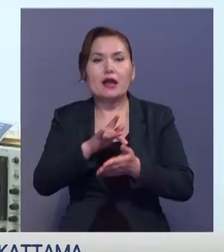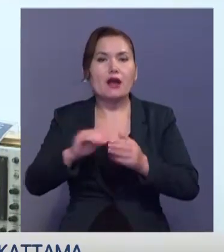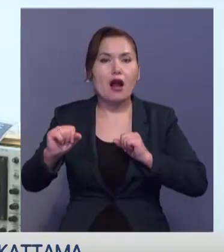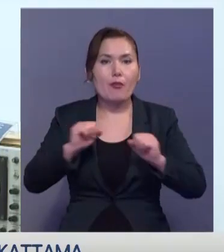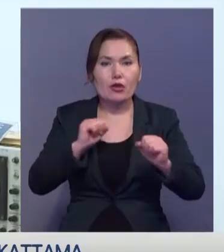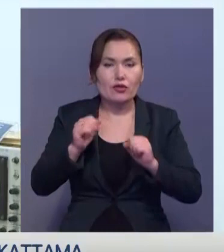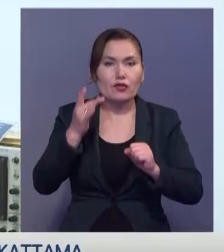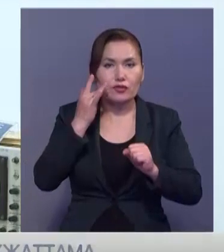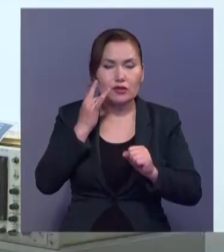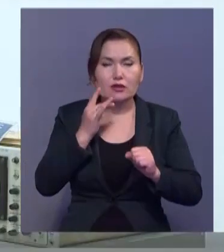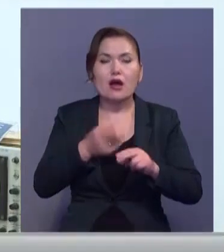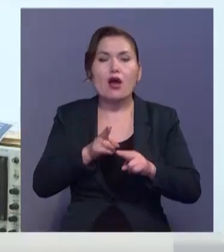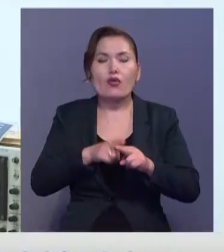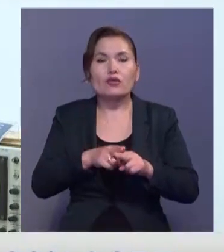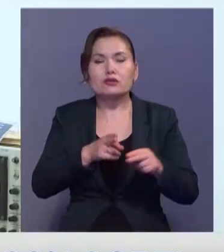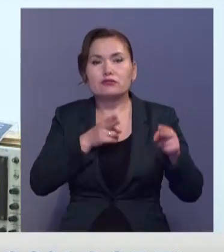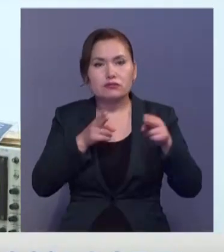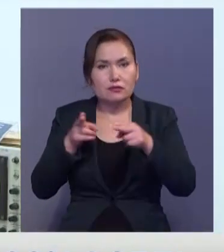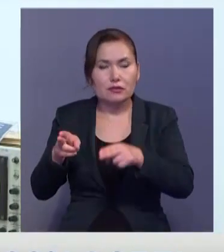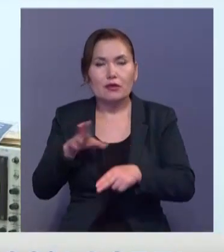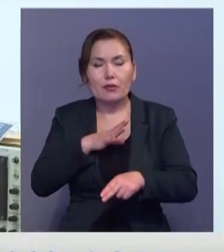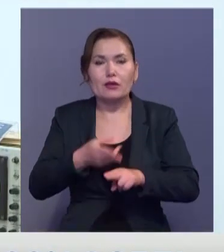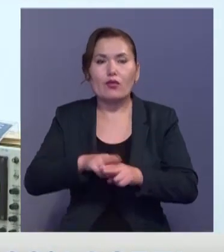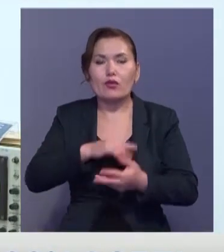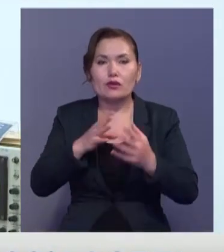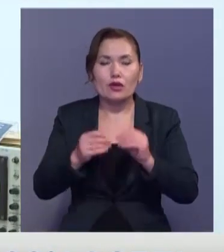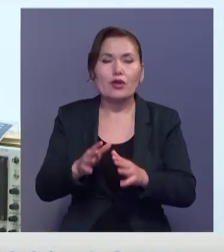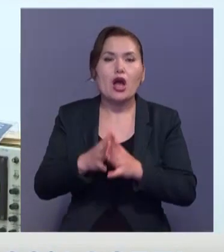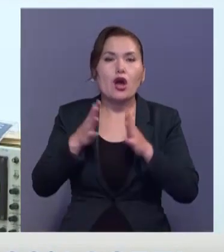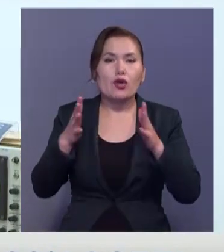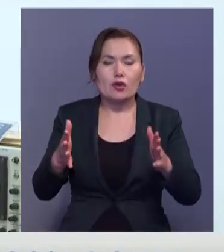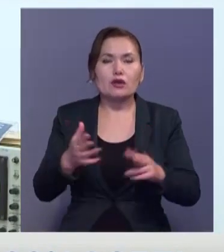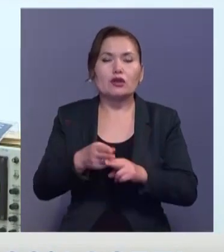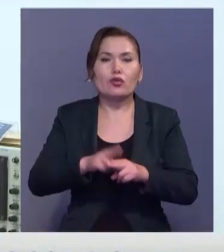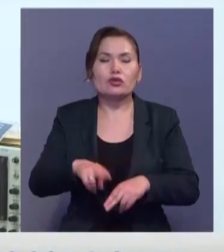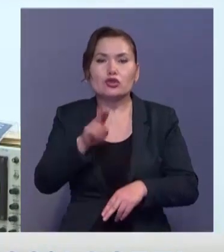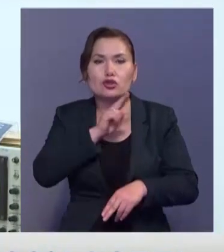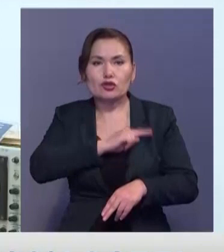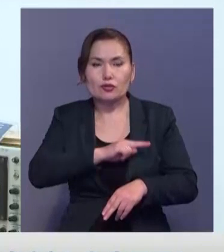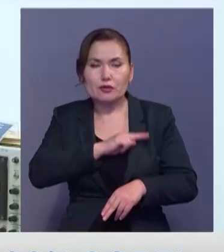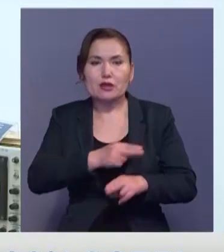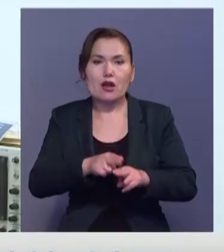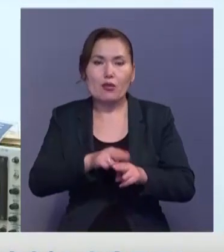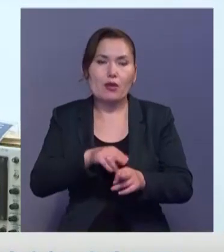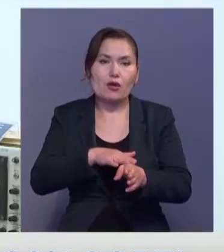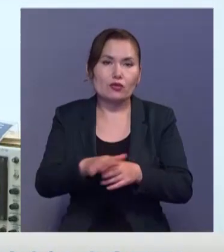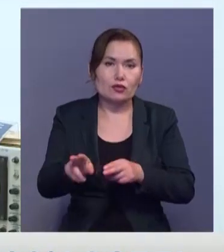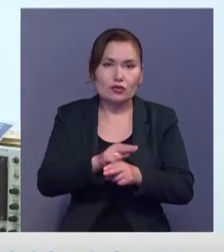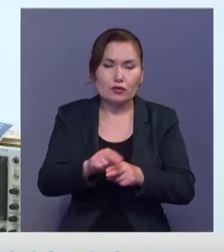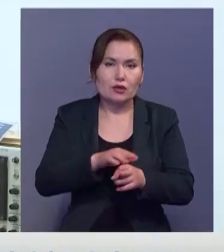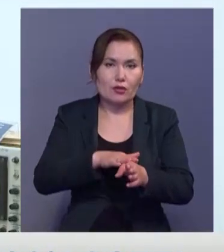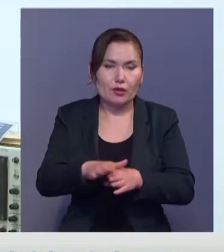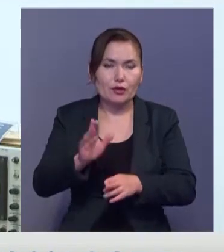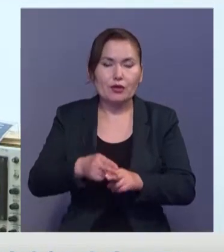қалаларға да кетіп қалған болатын. Соны болдырмау үшін сол үлкен бір күрделі жұмыстар қазір жүргіземіз.